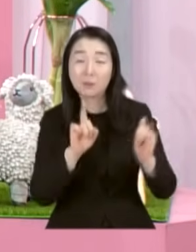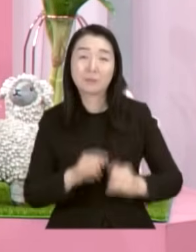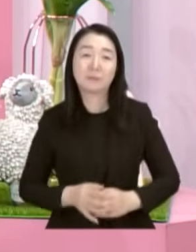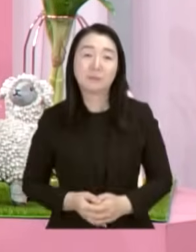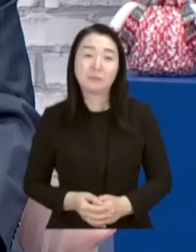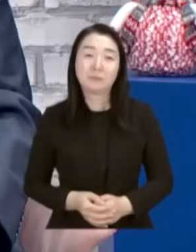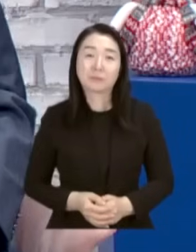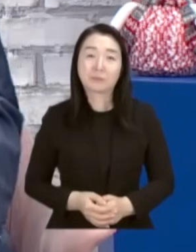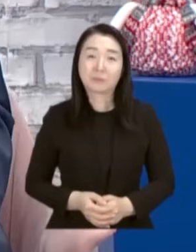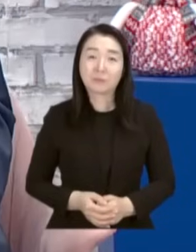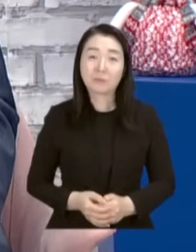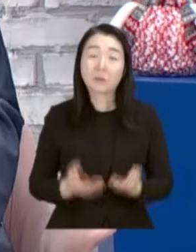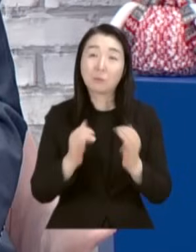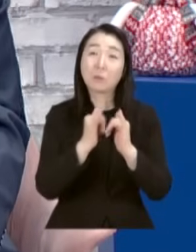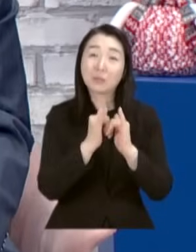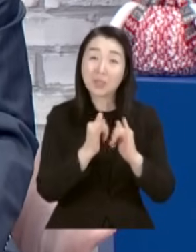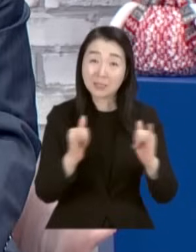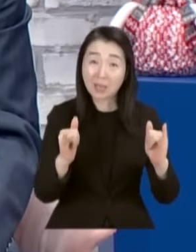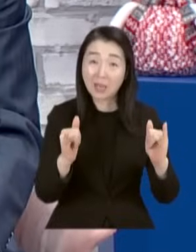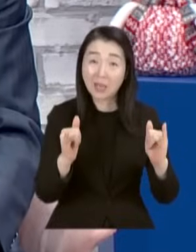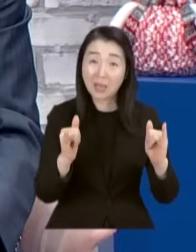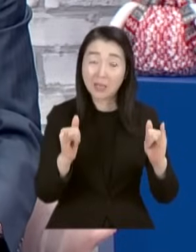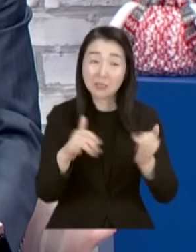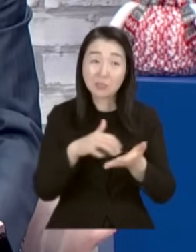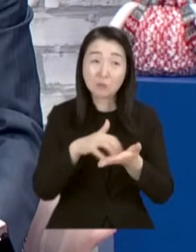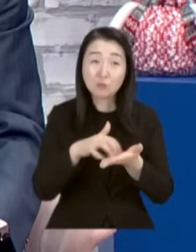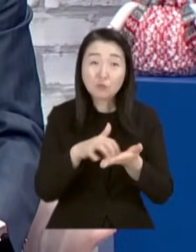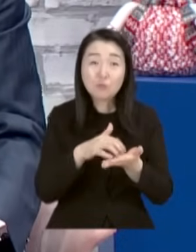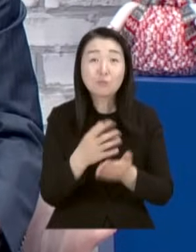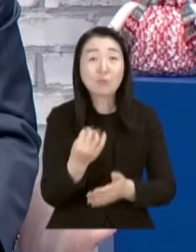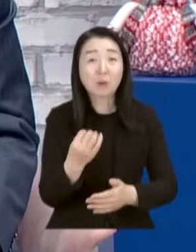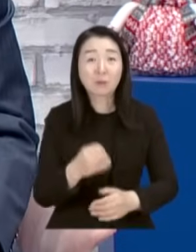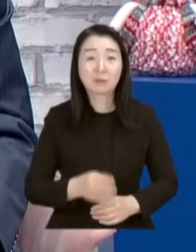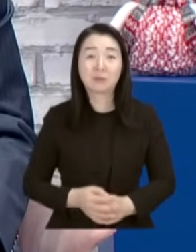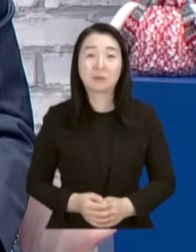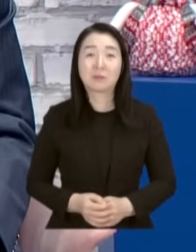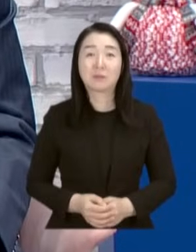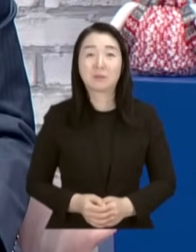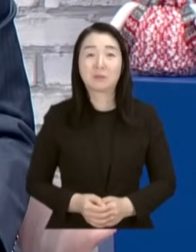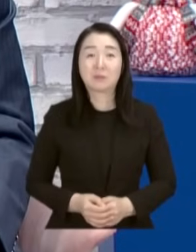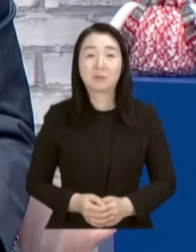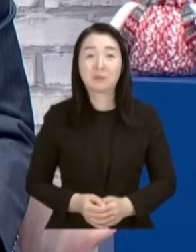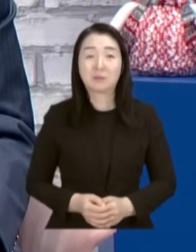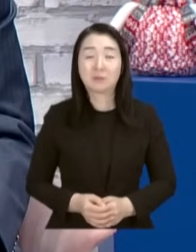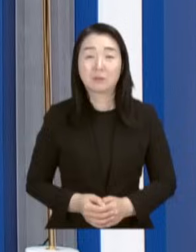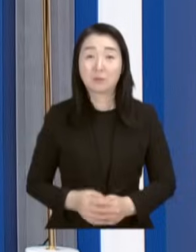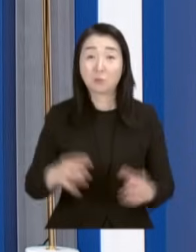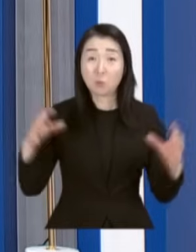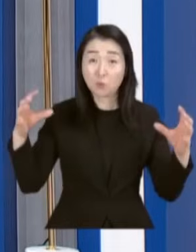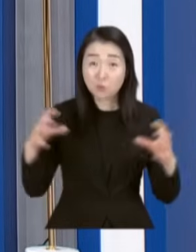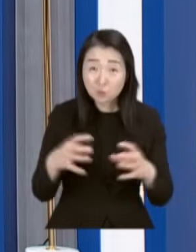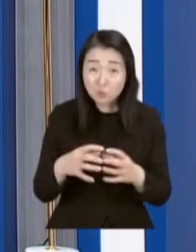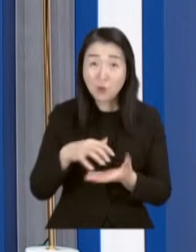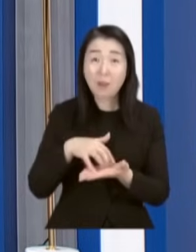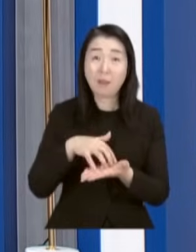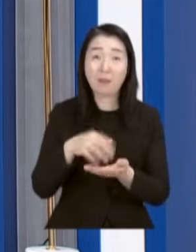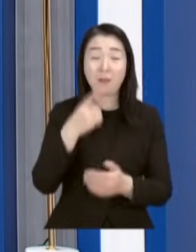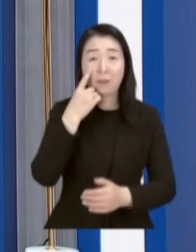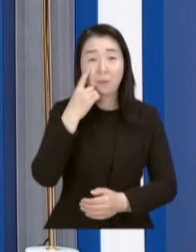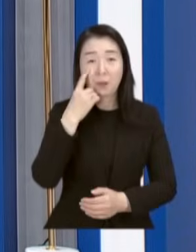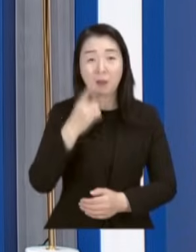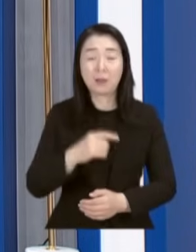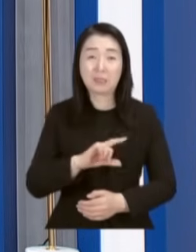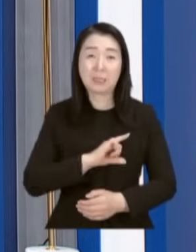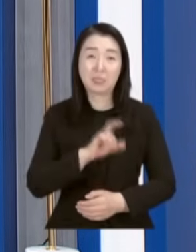하셨잖아요. 네. 봉사하시는 분들도 지금까지 몇 분이나 다녀가셨는지 혹시 체크가 됩니까? 하죠. 돼요? 봉사 토탈 지금